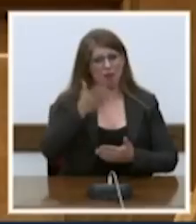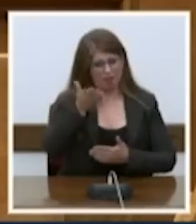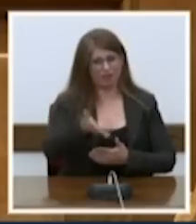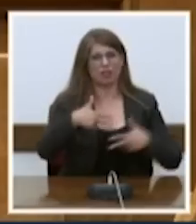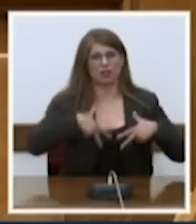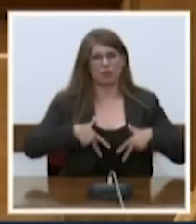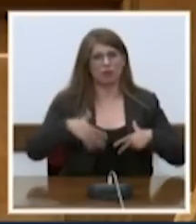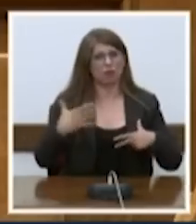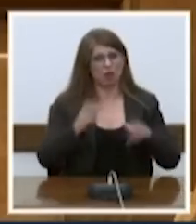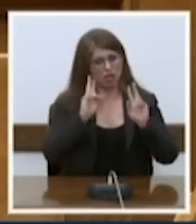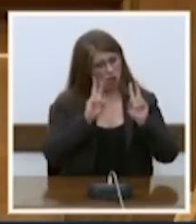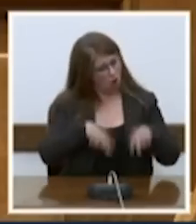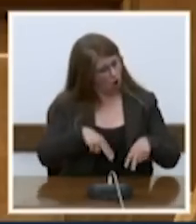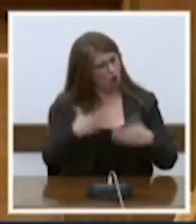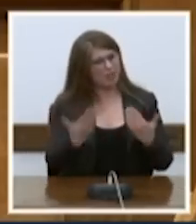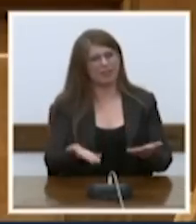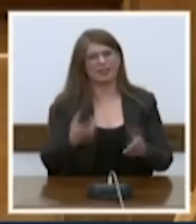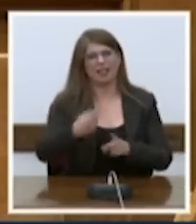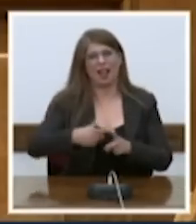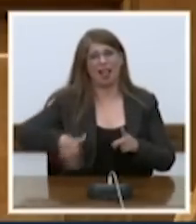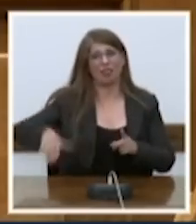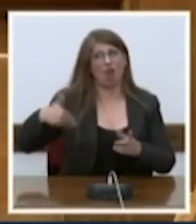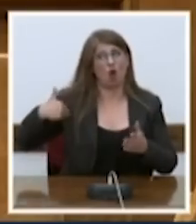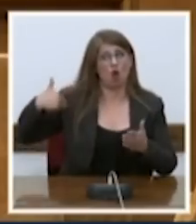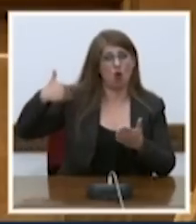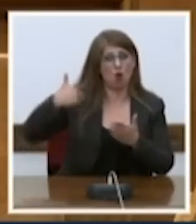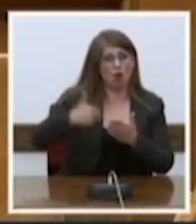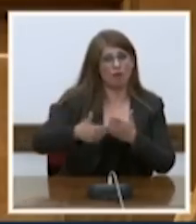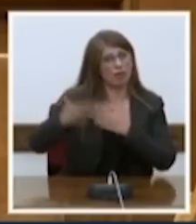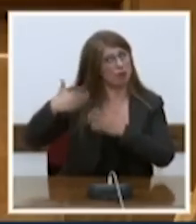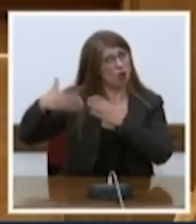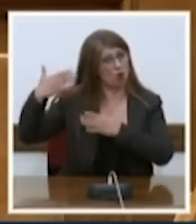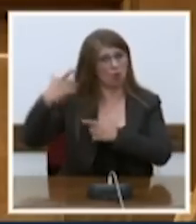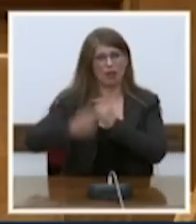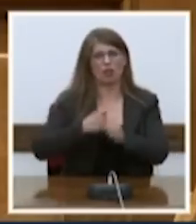έχει γνωρίσει ο τόπος μας όλα αυτά τα προηγούμενα χρόνια. Σας ευχαριστώ.